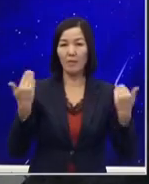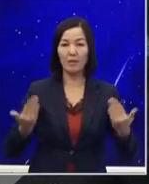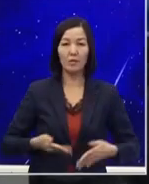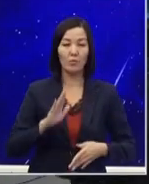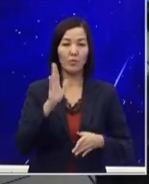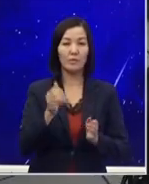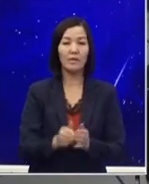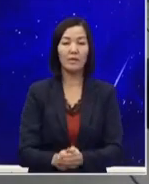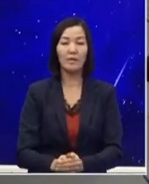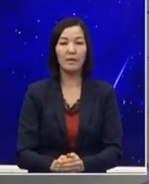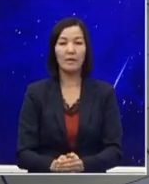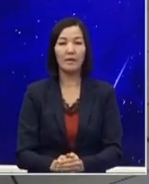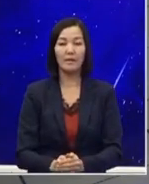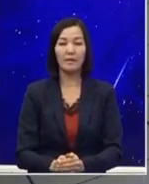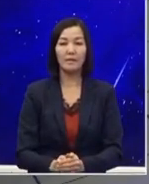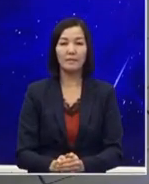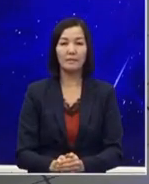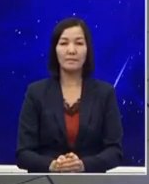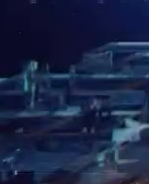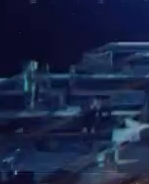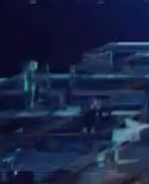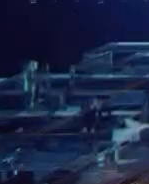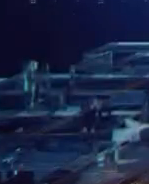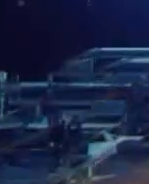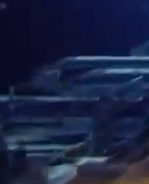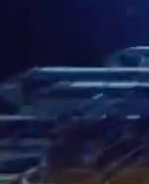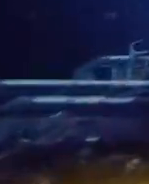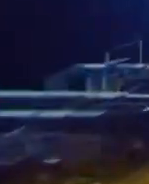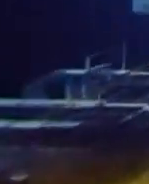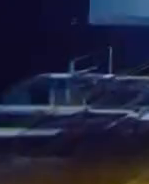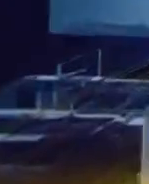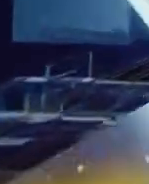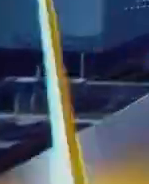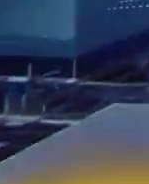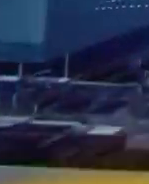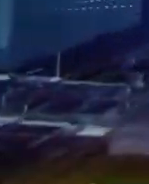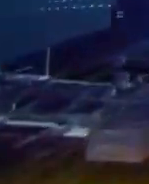рахмет. Амандықпен жүздескенше.